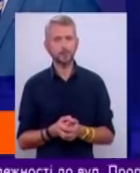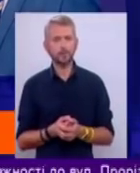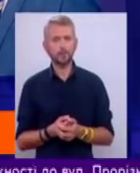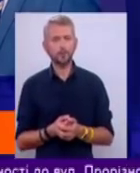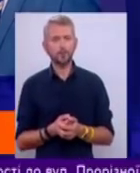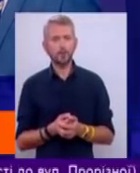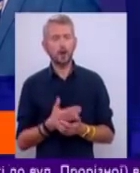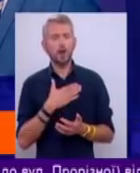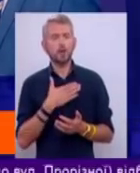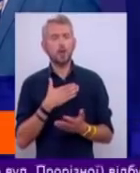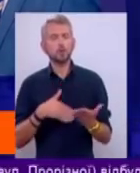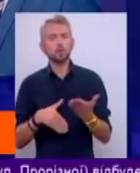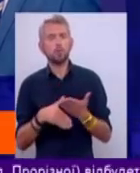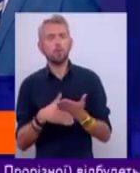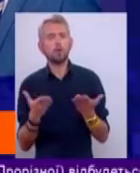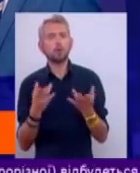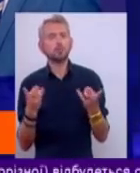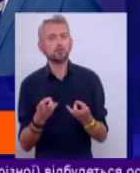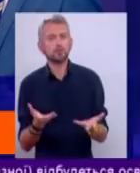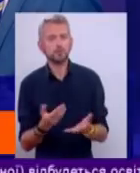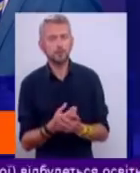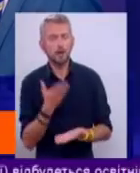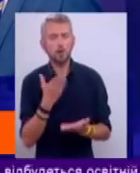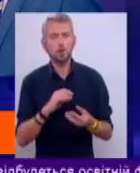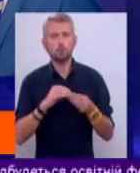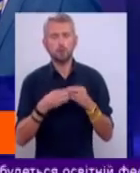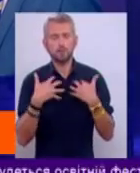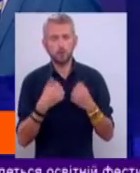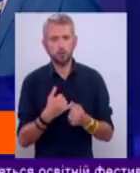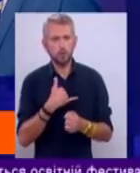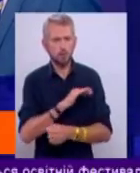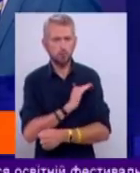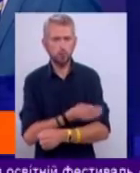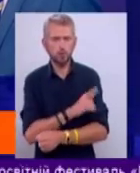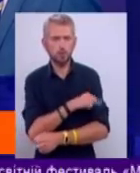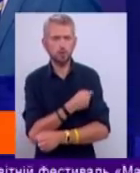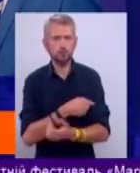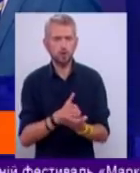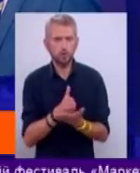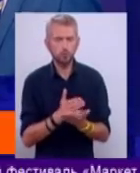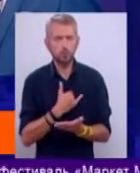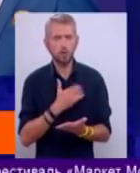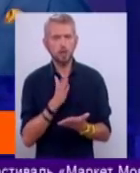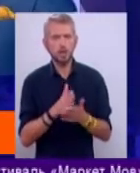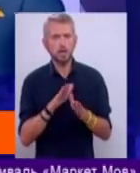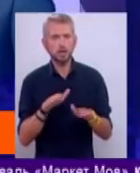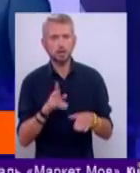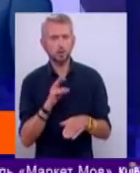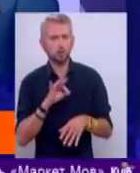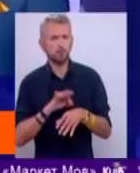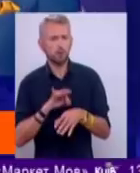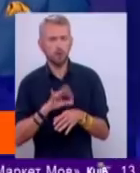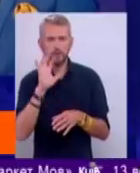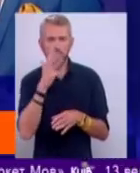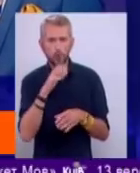може бути наша потрібна допомога? Якщо проблеми зі здоров'ям, у нас потужна медична служба. У нас є діти, які хворіють на серйозні